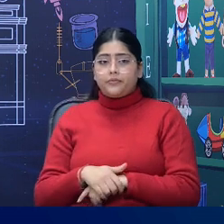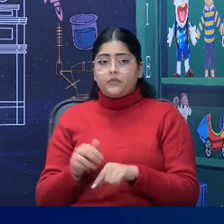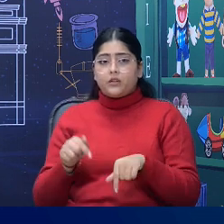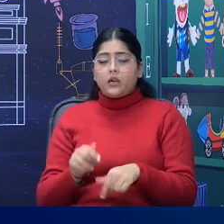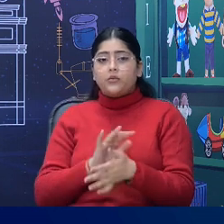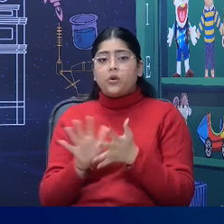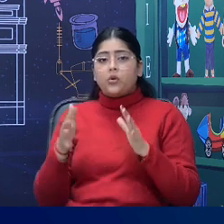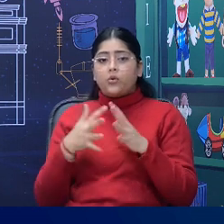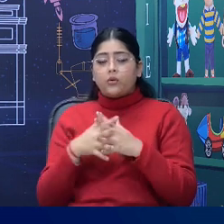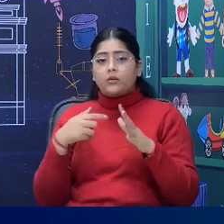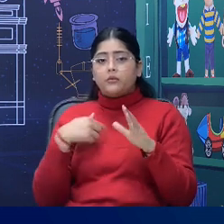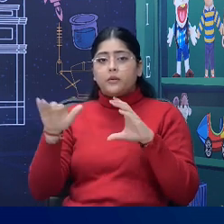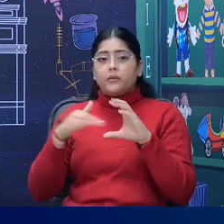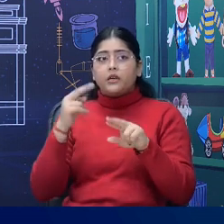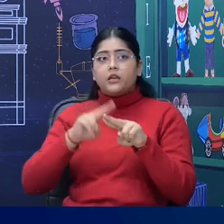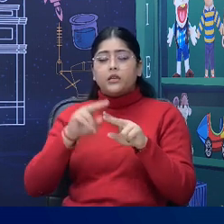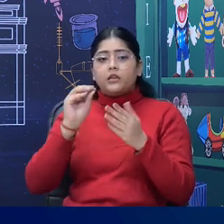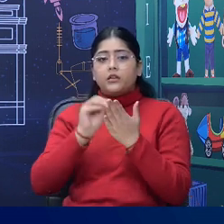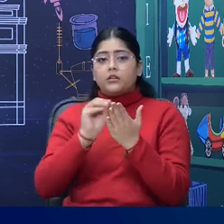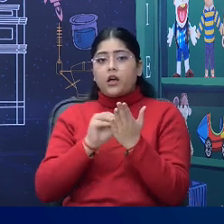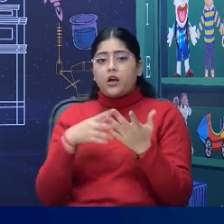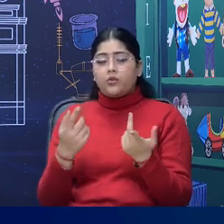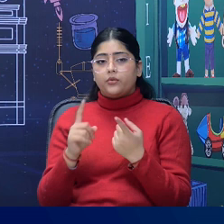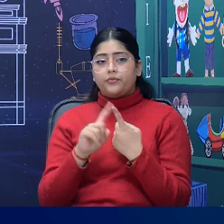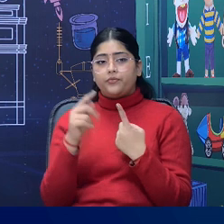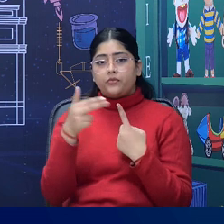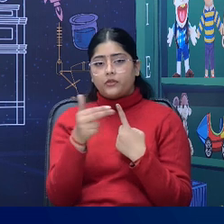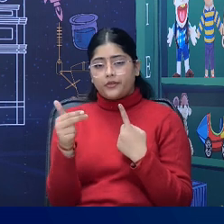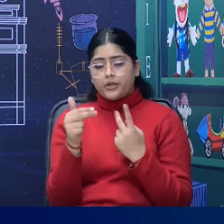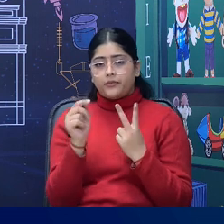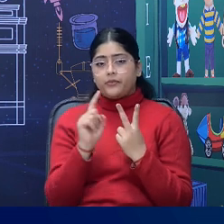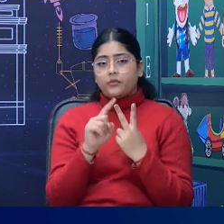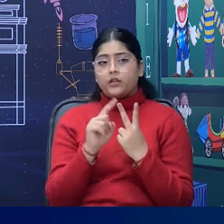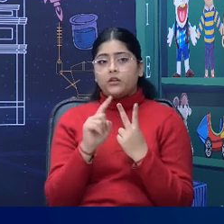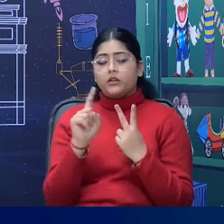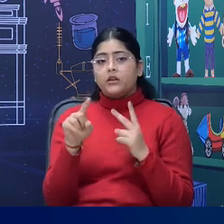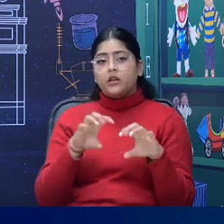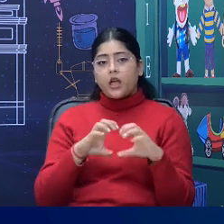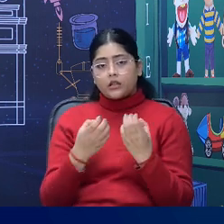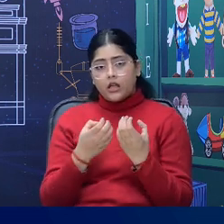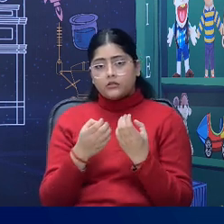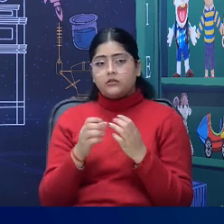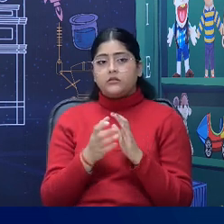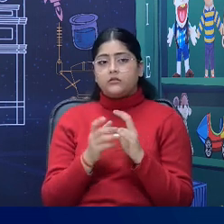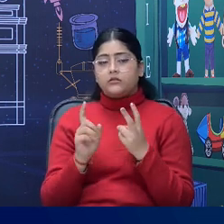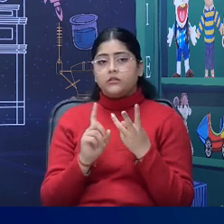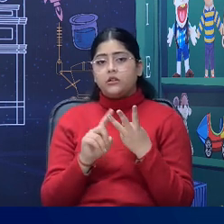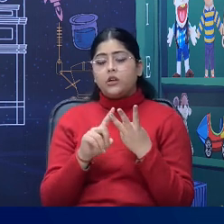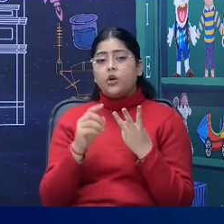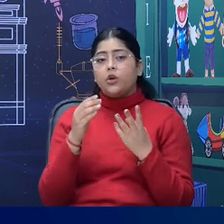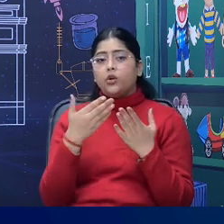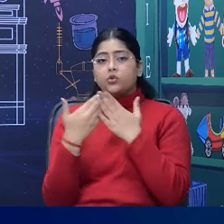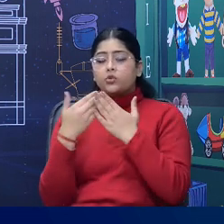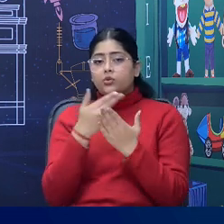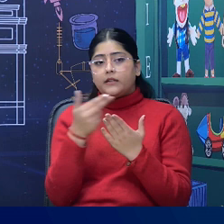कि गृह कार्य को आपको किस फॉर्मेट में सबमिट करना है पहले आपको अपना नाम देना है उसके बाद कक्षा स्कूल का नाम और